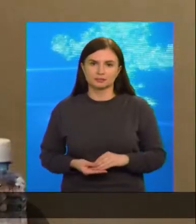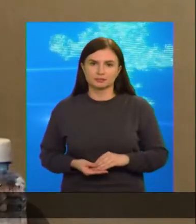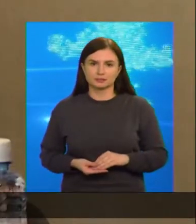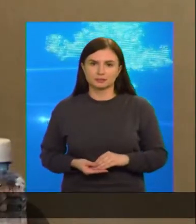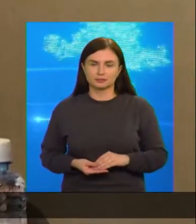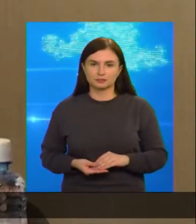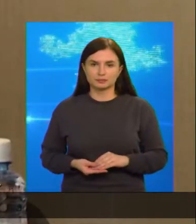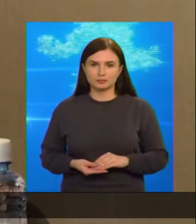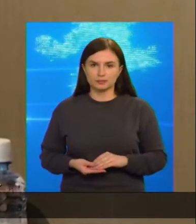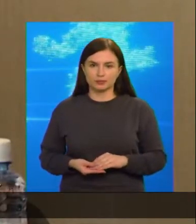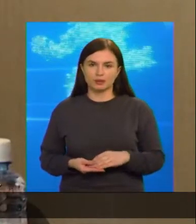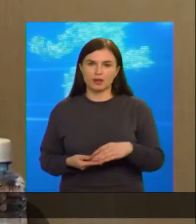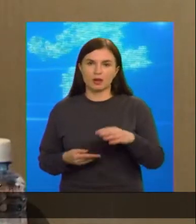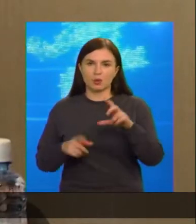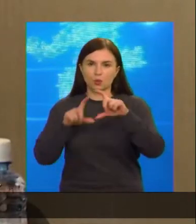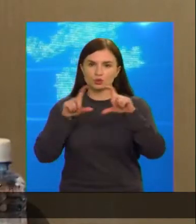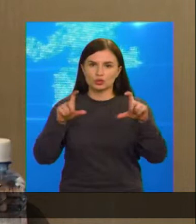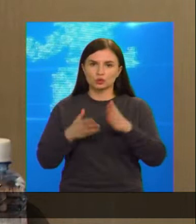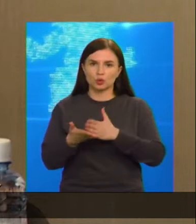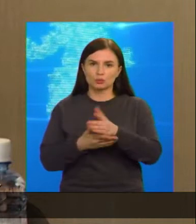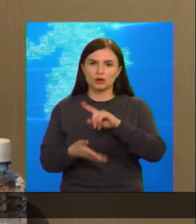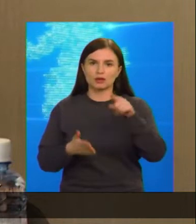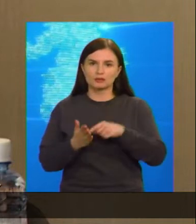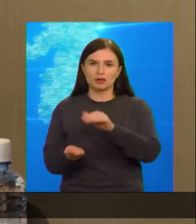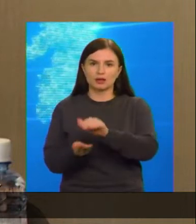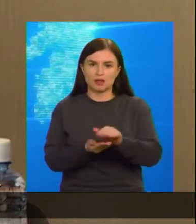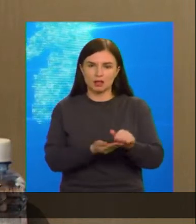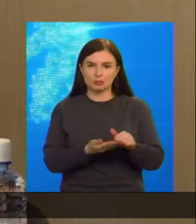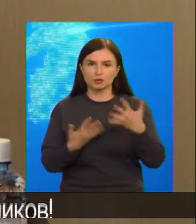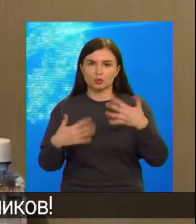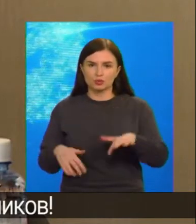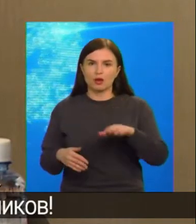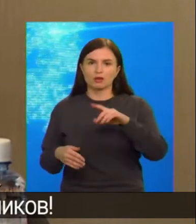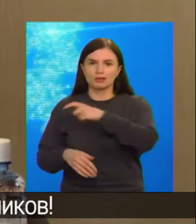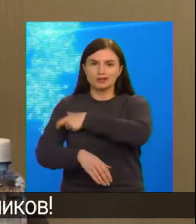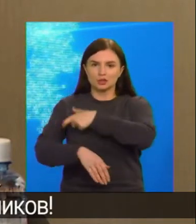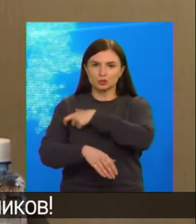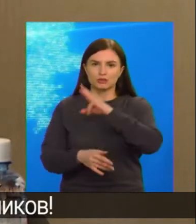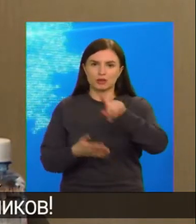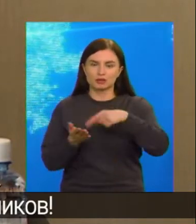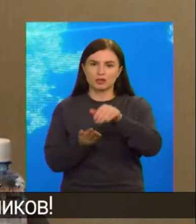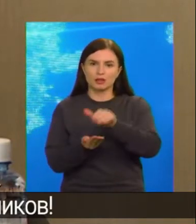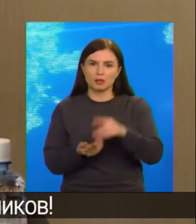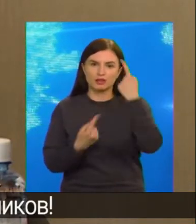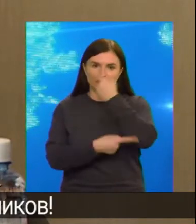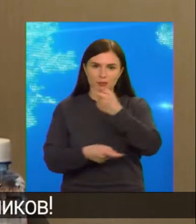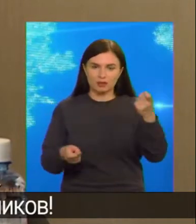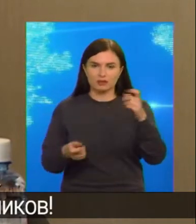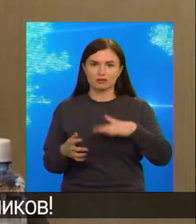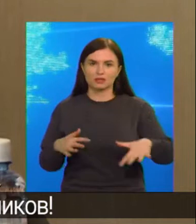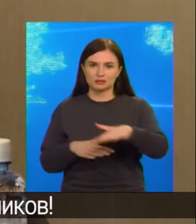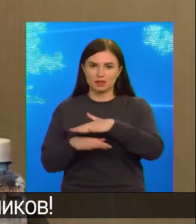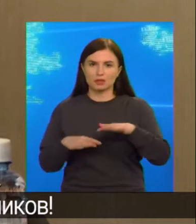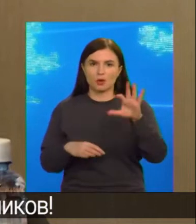В муниципальном казенном учреждении служба городских кладбищ организовано дежурство на всех кладбищах с целью информирования населения о